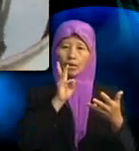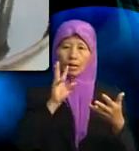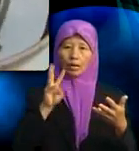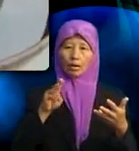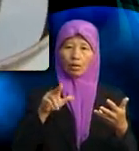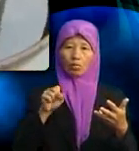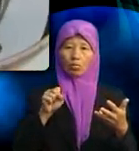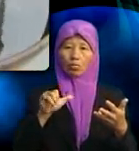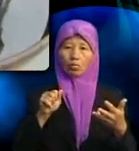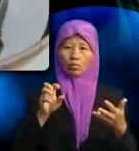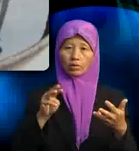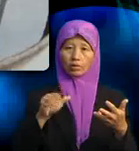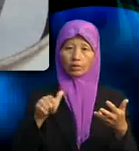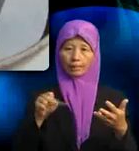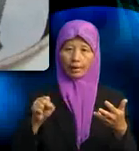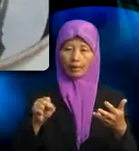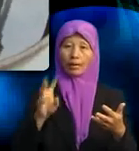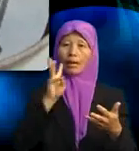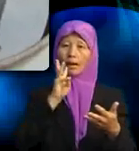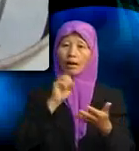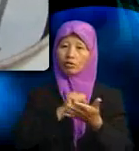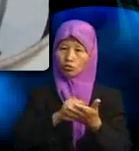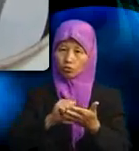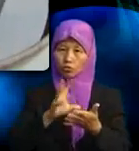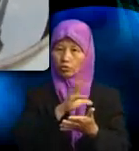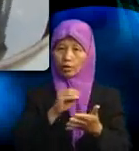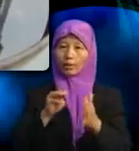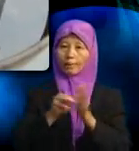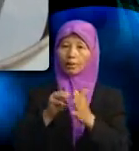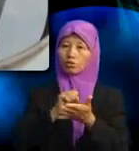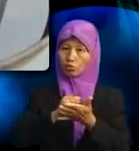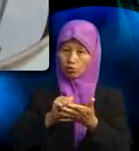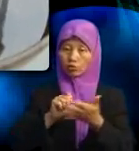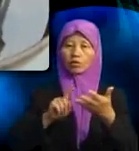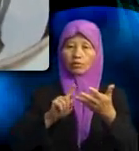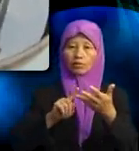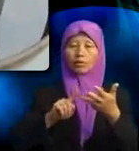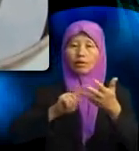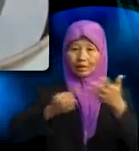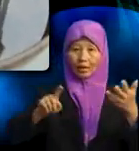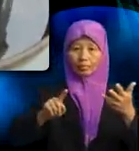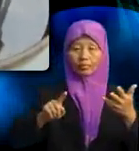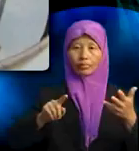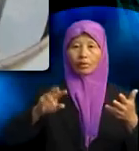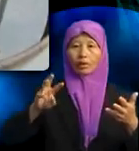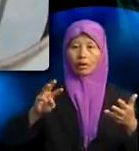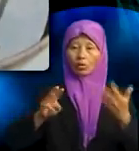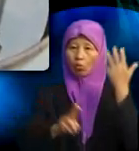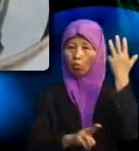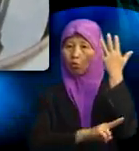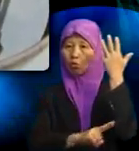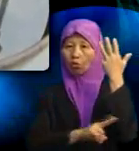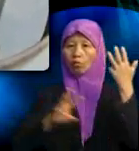Air musyammas ialah air yang suci dan menyucikan, tetapi